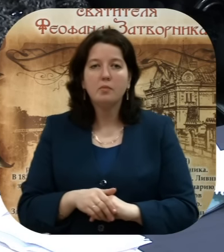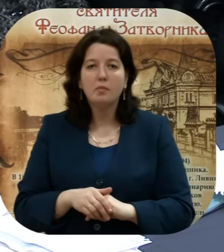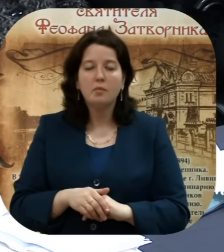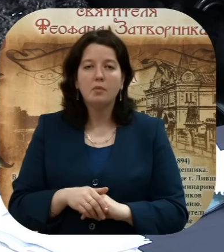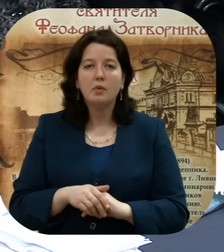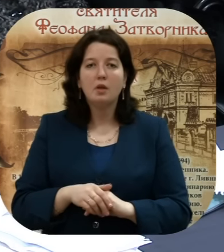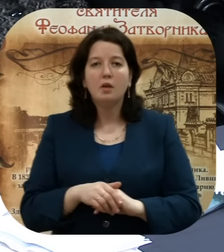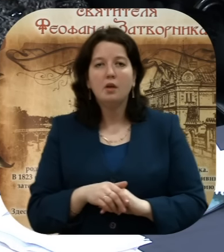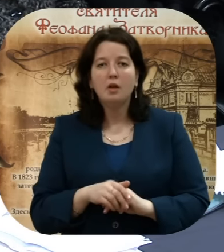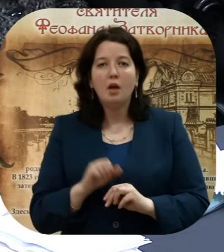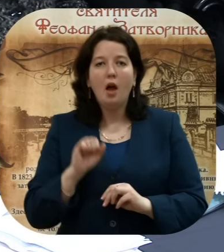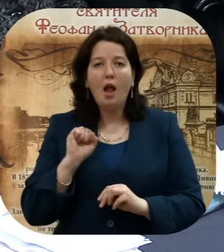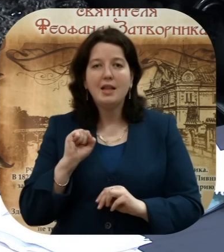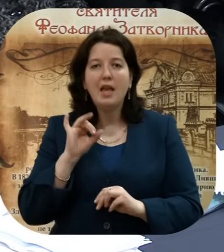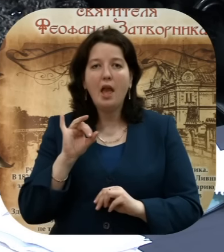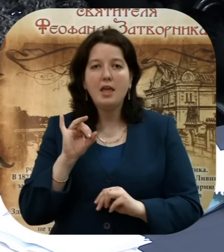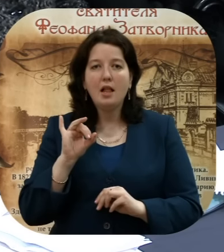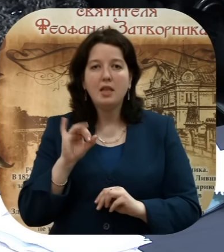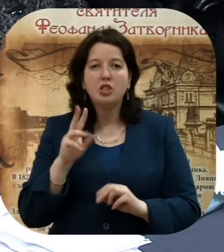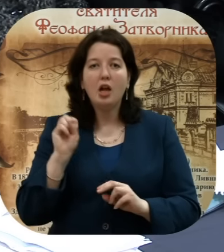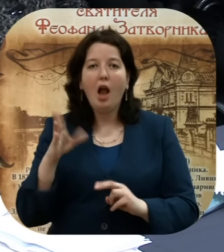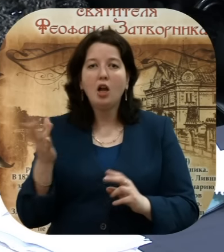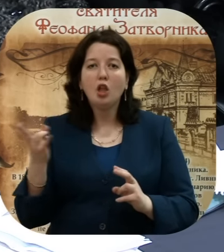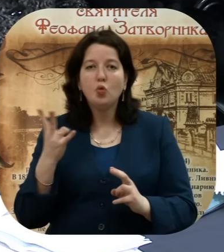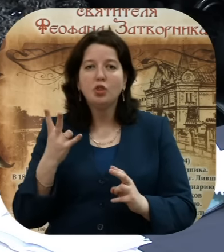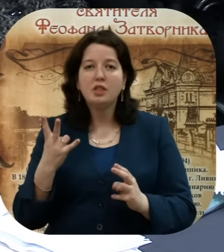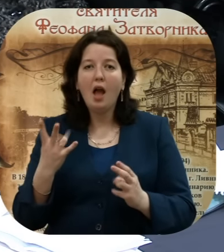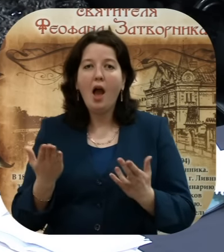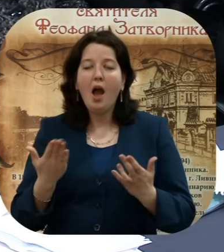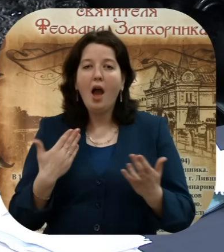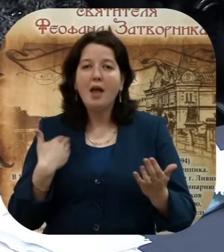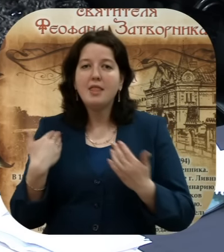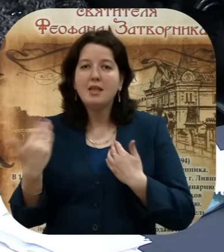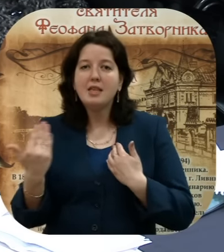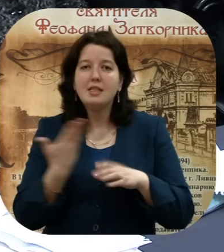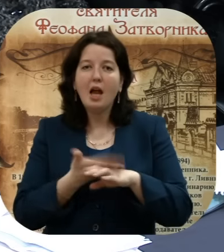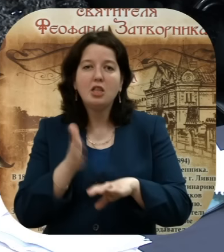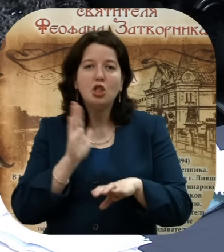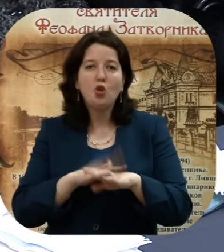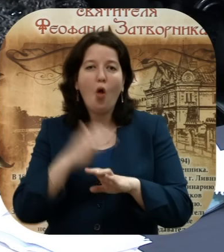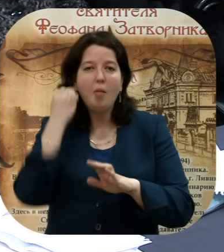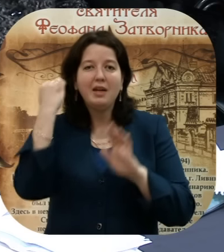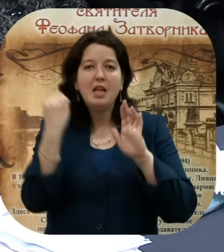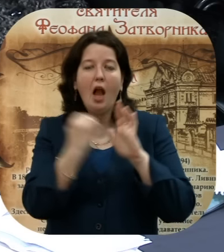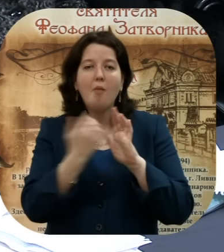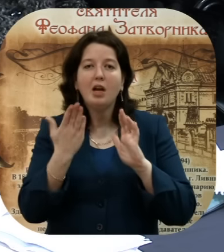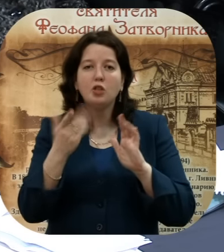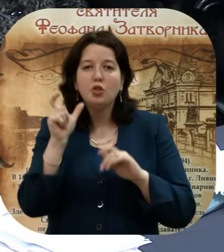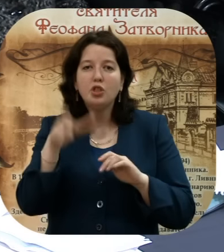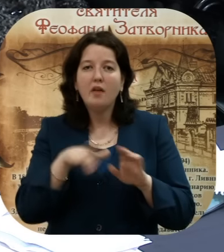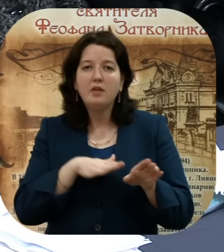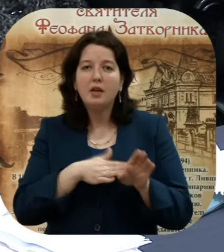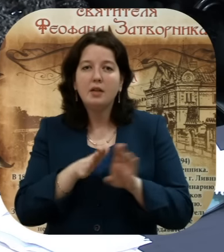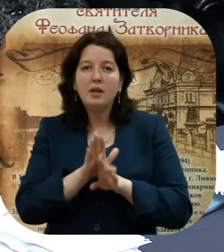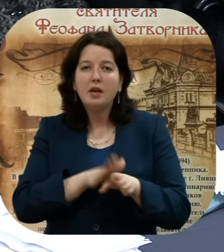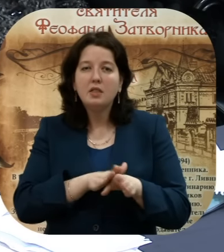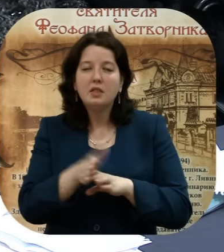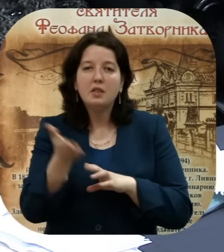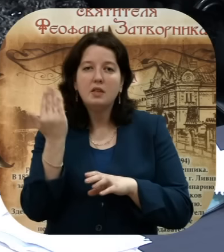Алексей Ильич, как нужно относиться к тяжелым грехам, которые человек совершил в своей молодости,